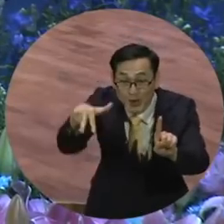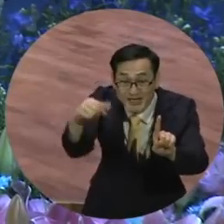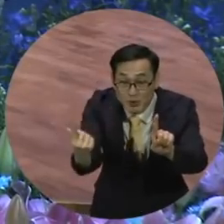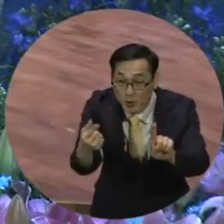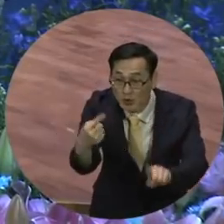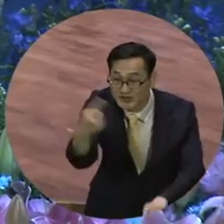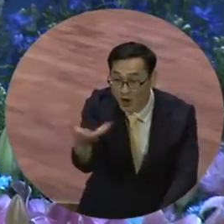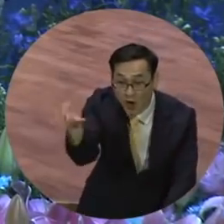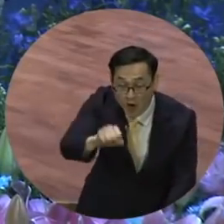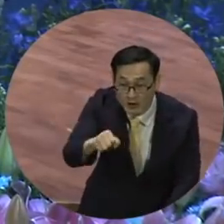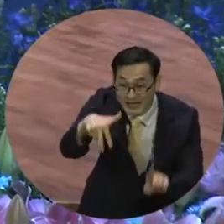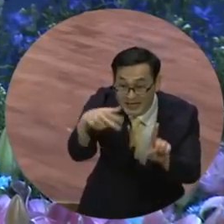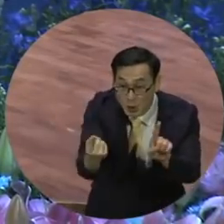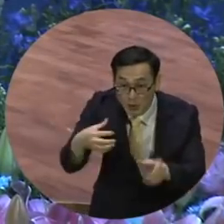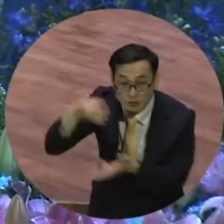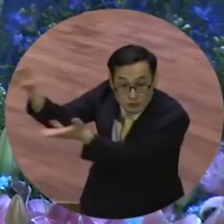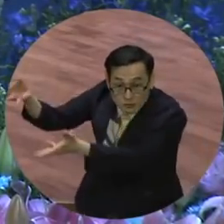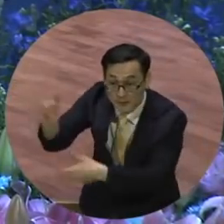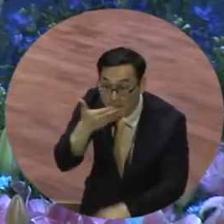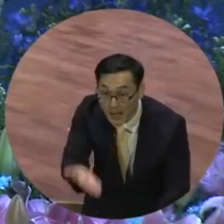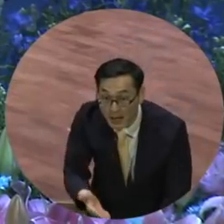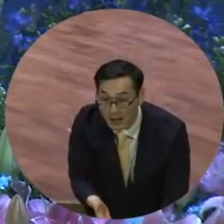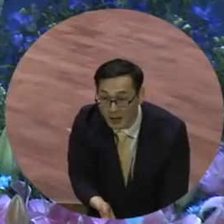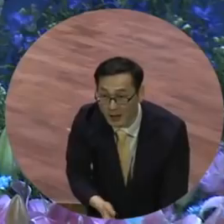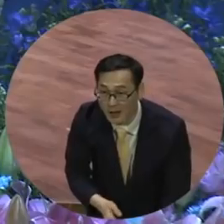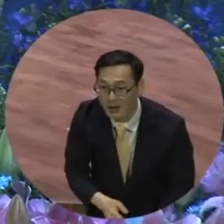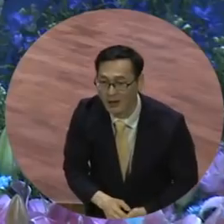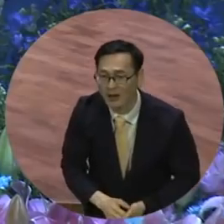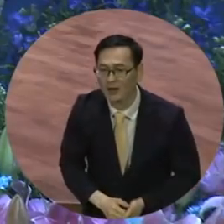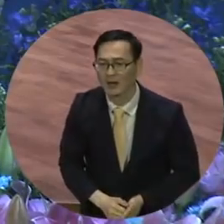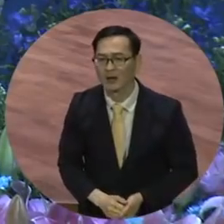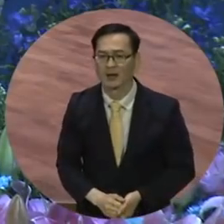천억을 갚으라면 갚겠냐고 평생에.